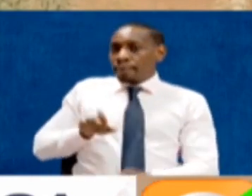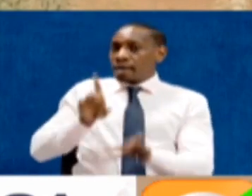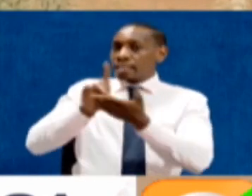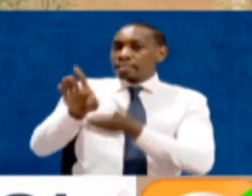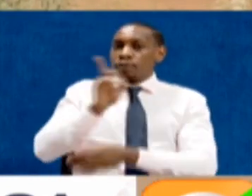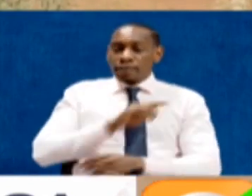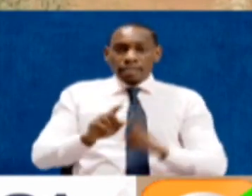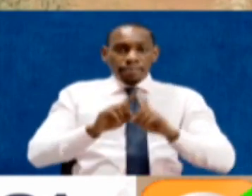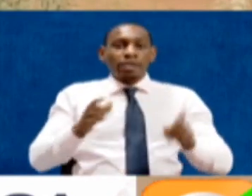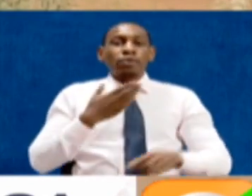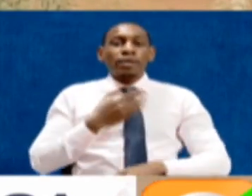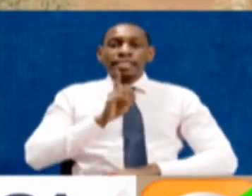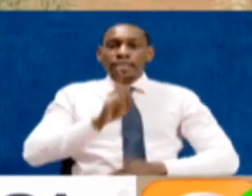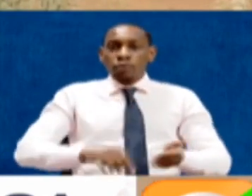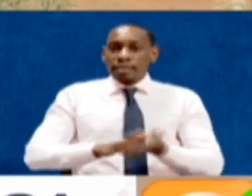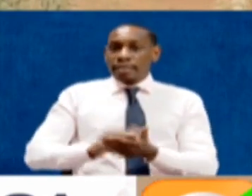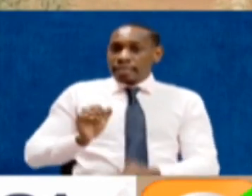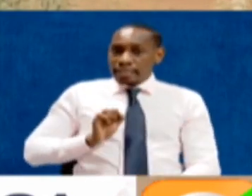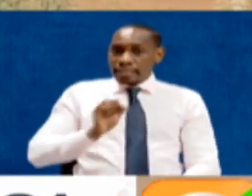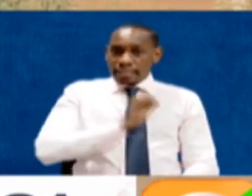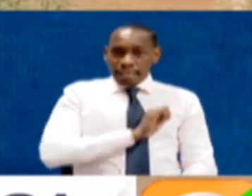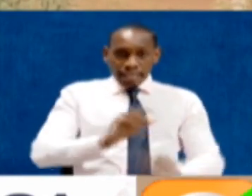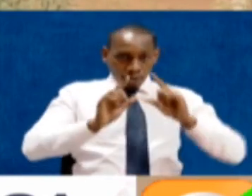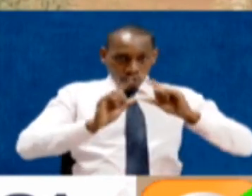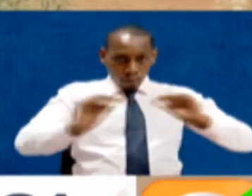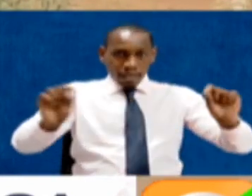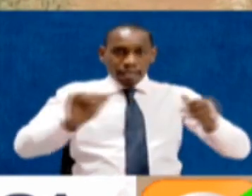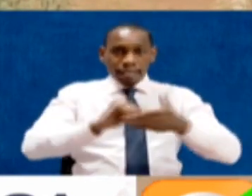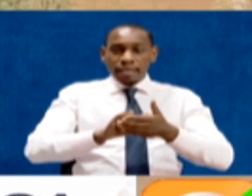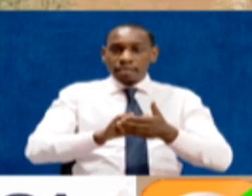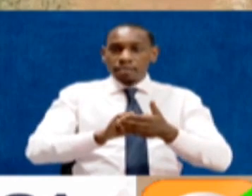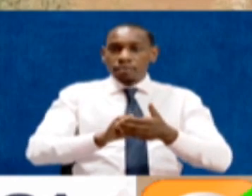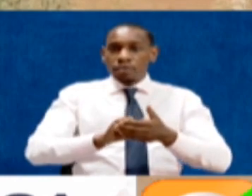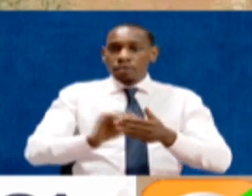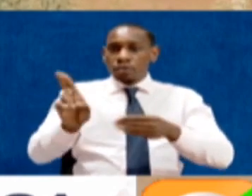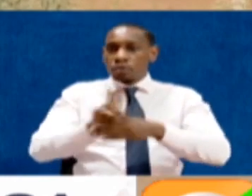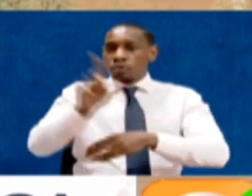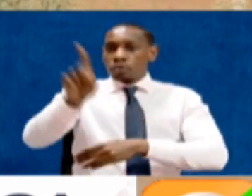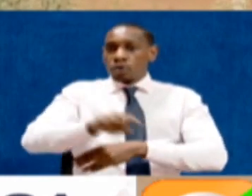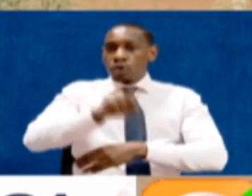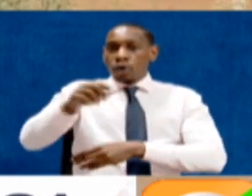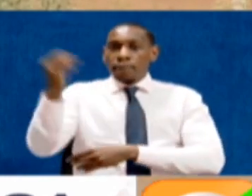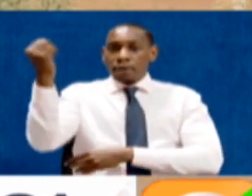lakini ajani. Lakini nataka kusema kuambia Senate TV, mnatumiwa vibaya kisiasa.